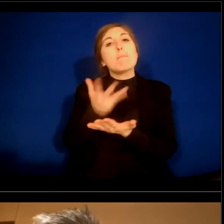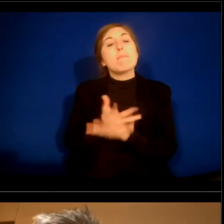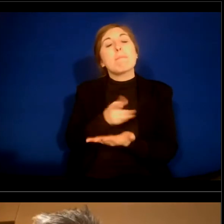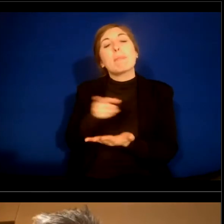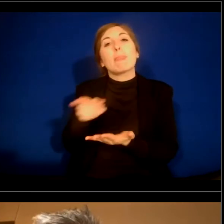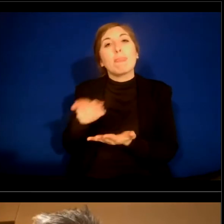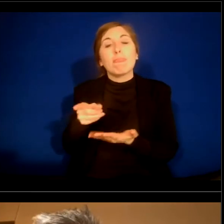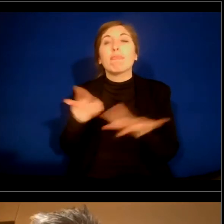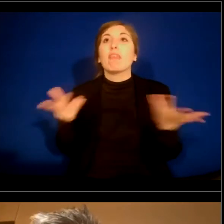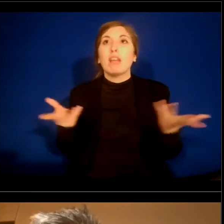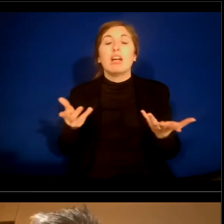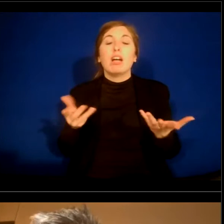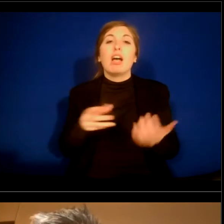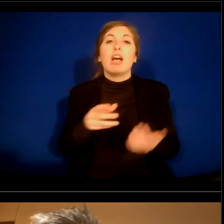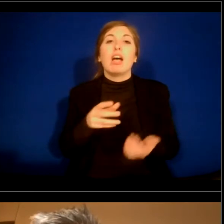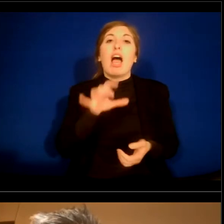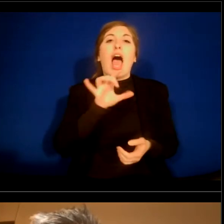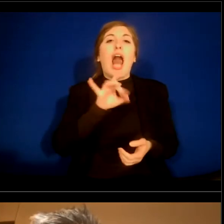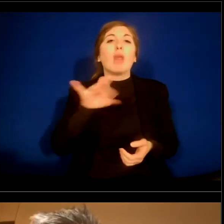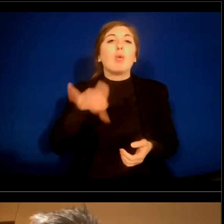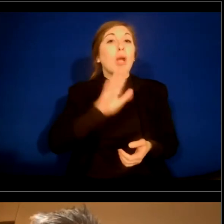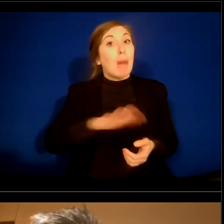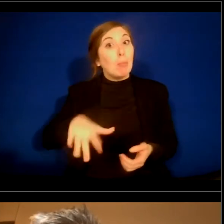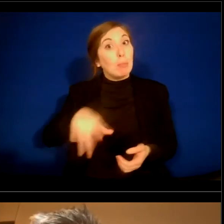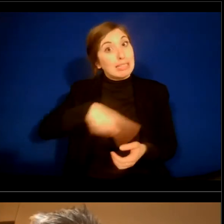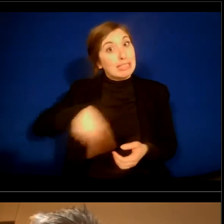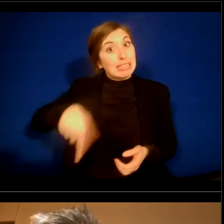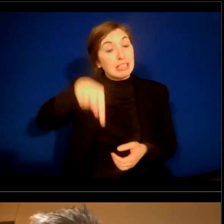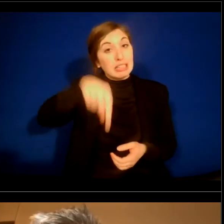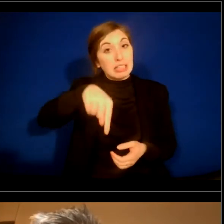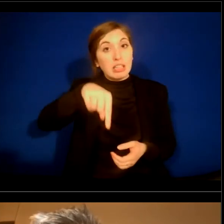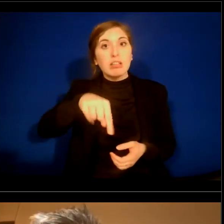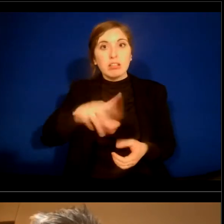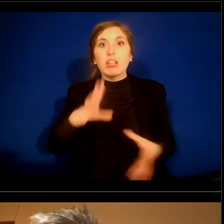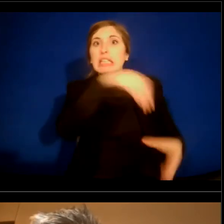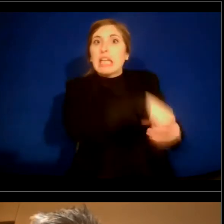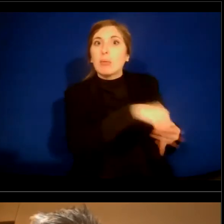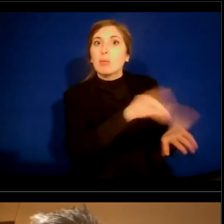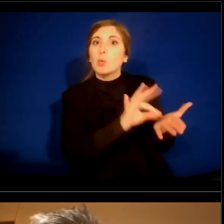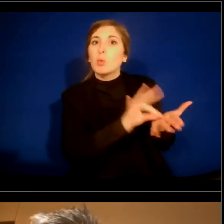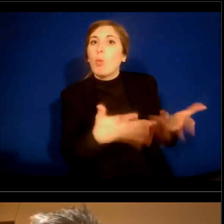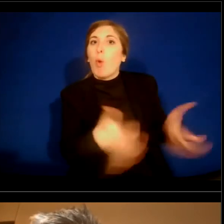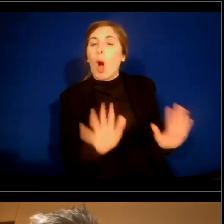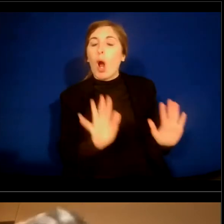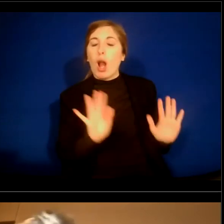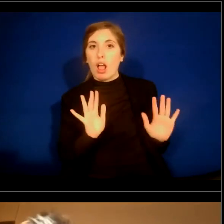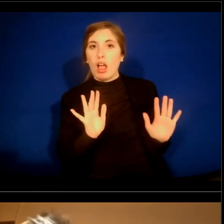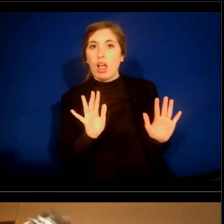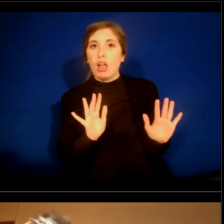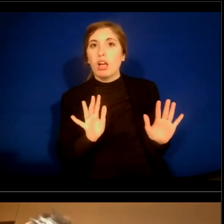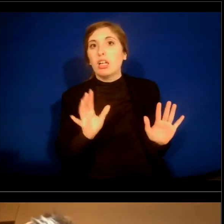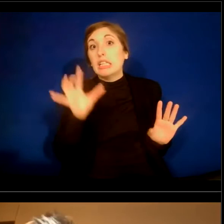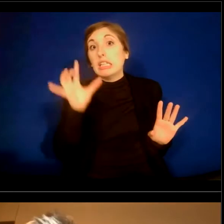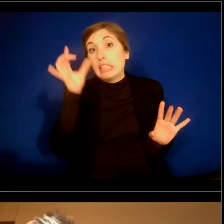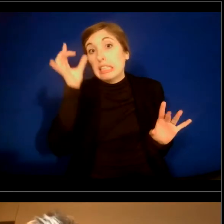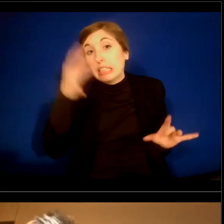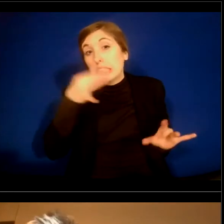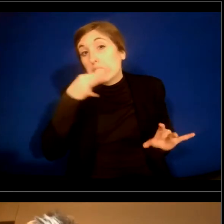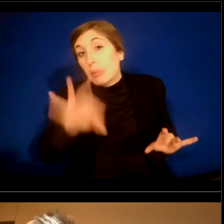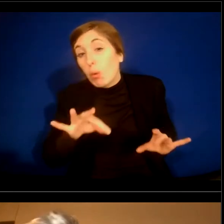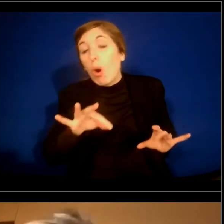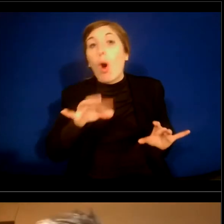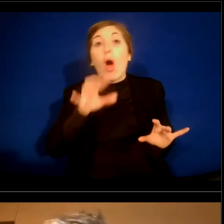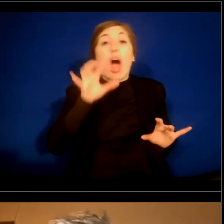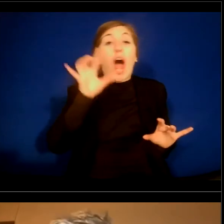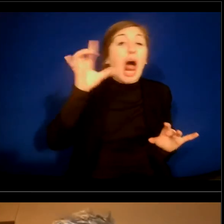alcuni bimbi li stiamo inserendo a scuola, insomma, per quanto possibile, in qualche caso a distanza addirittura.